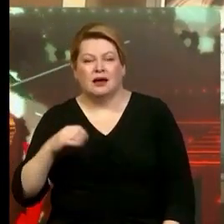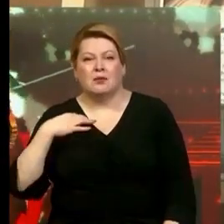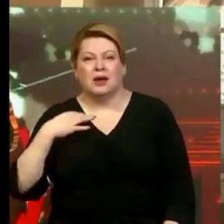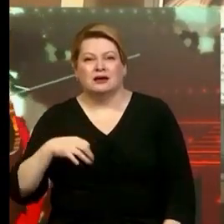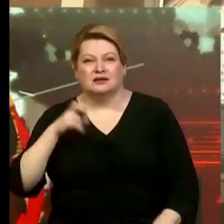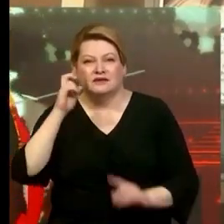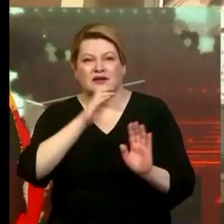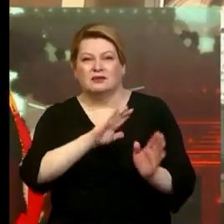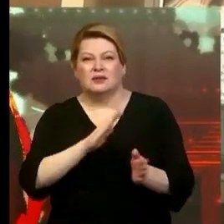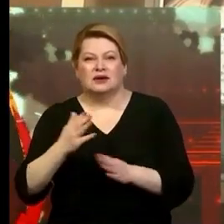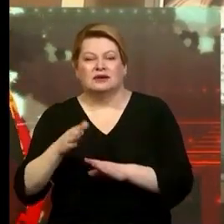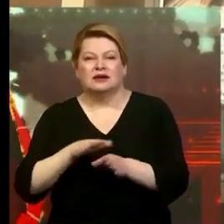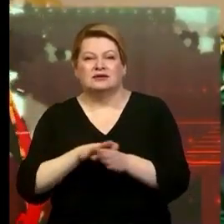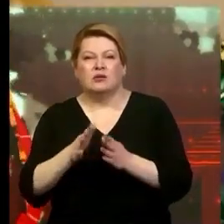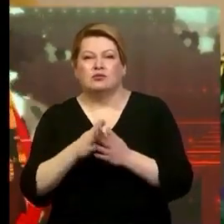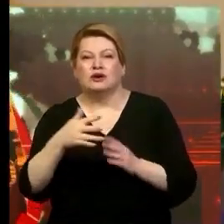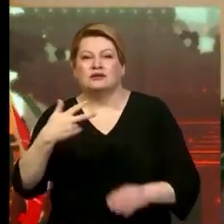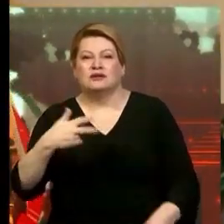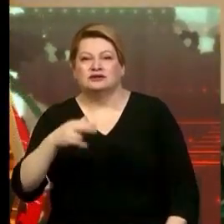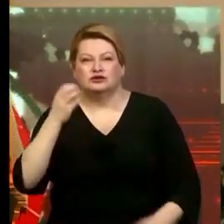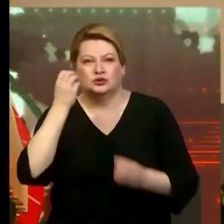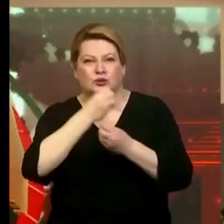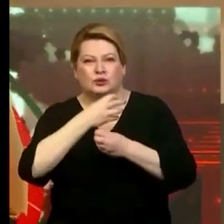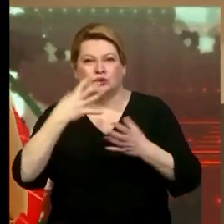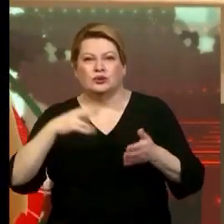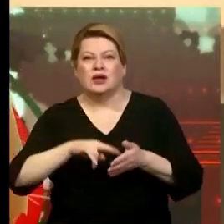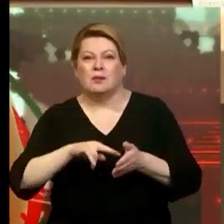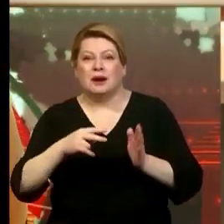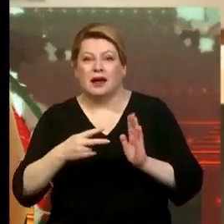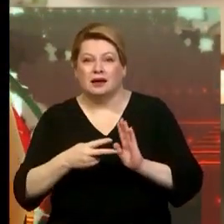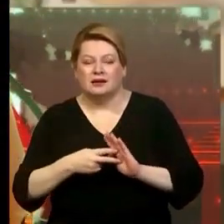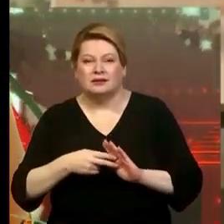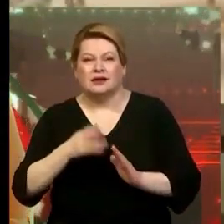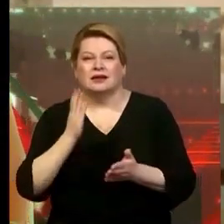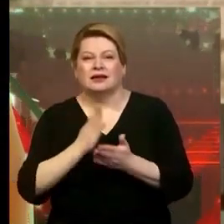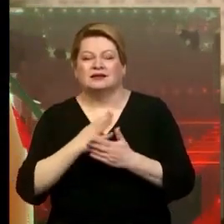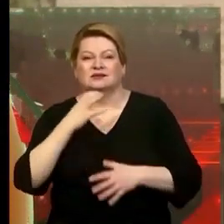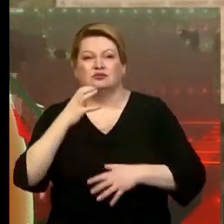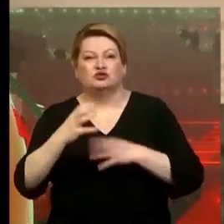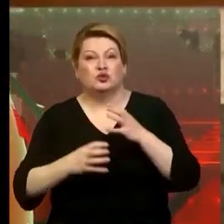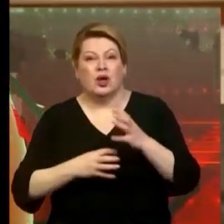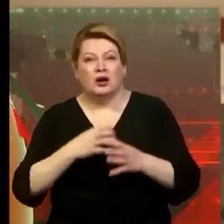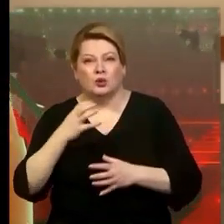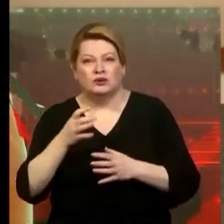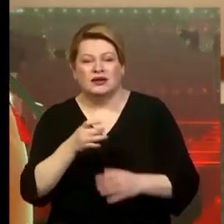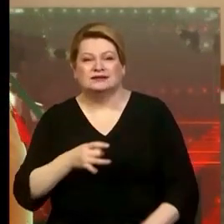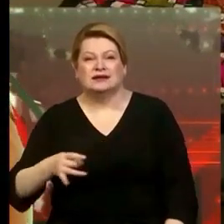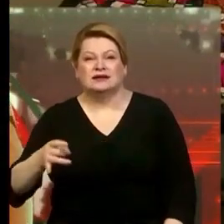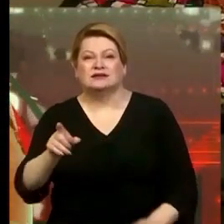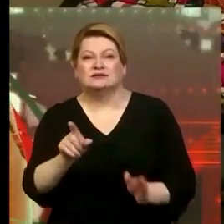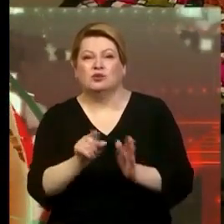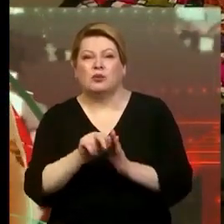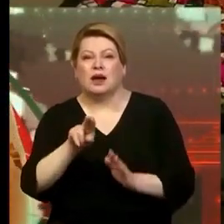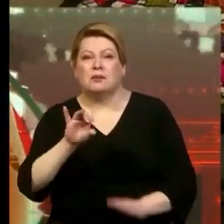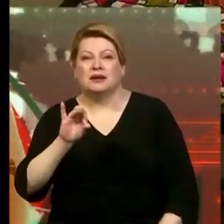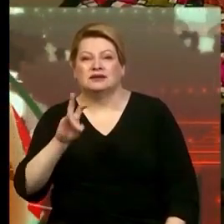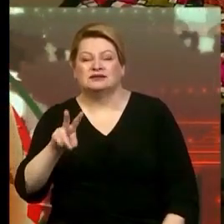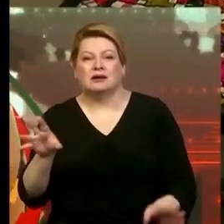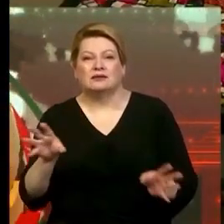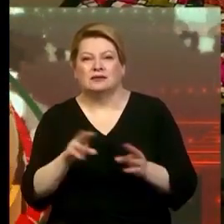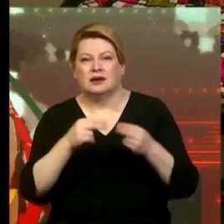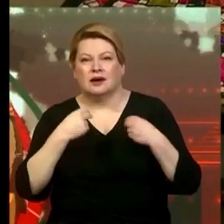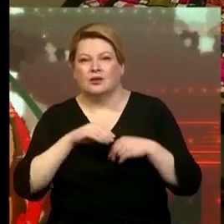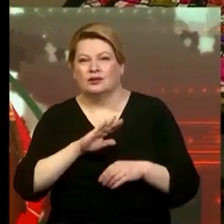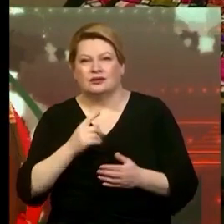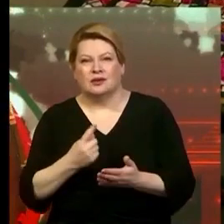Борисовская библиотека реализует более 30 культурных проектов. Есть и международные. С Республикой Пакистан борисовчане сотрудничают